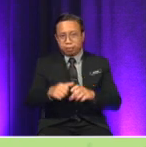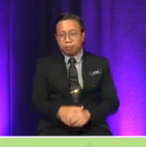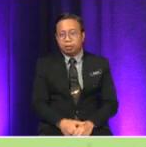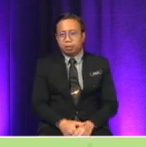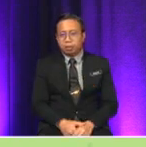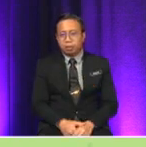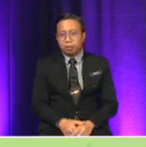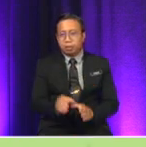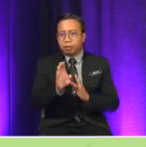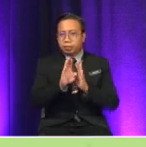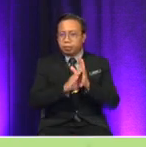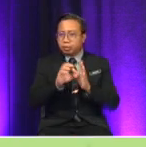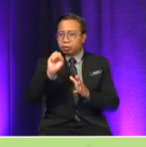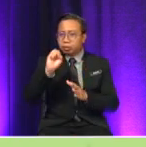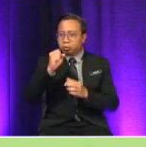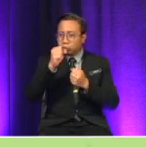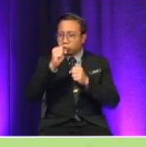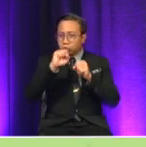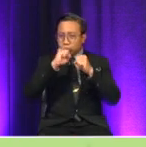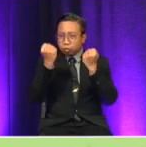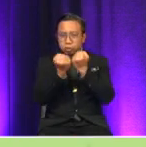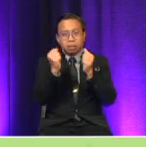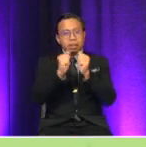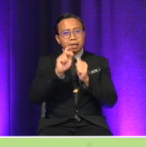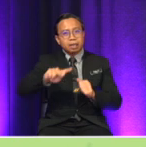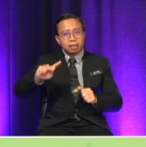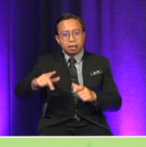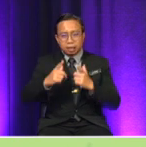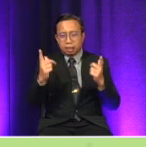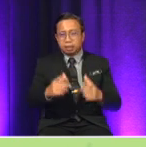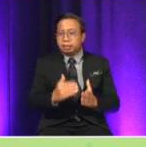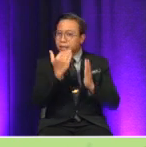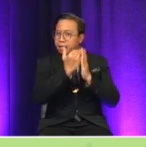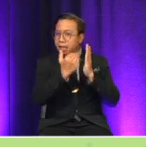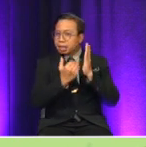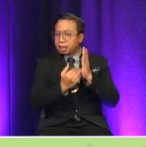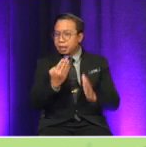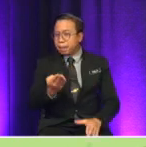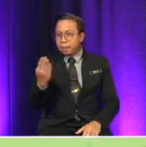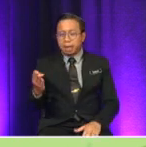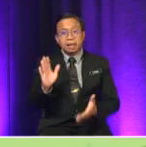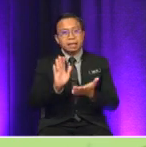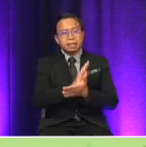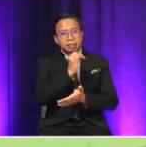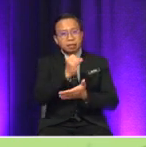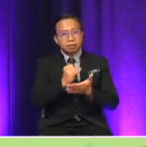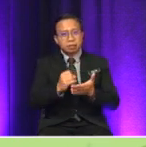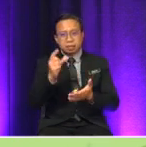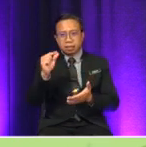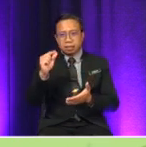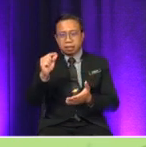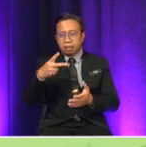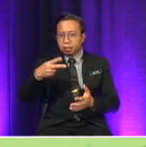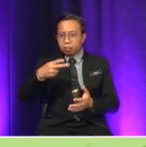bersosialisasi bersama dengan kanak-kanak yang lain. Senarai bahan dan peralatan, kertas lukisan, gam dan gunting, kertas